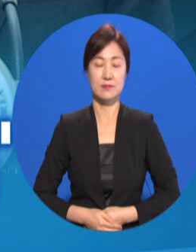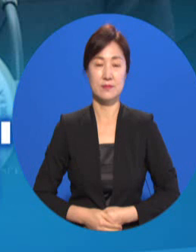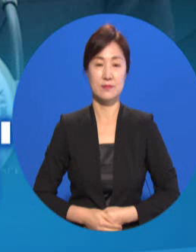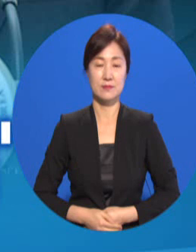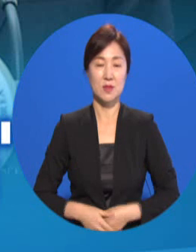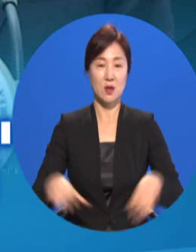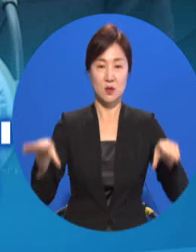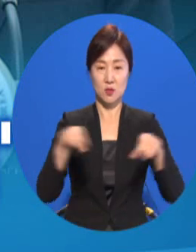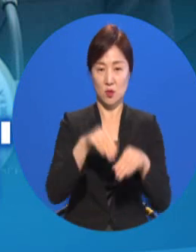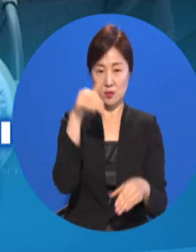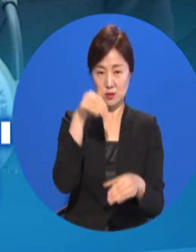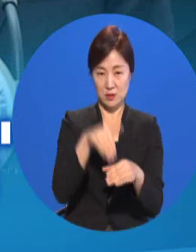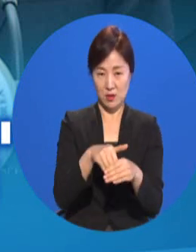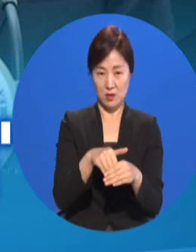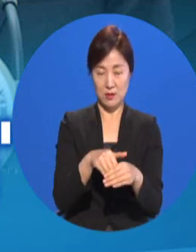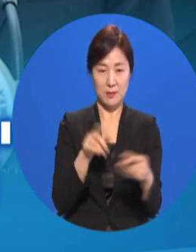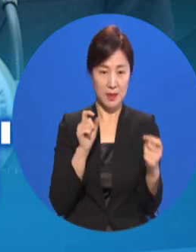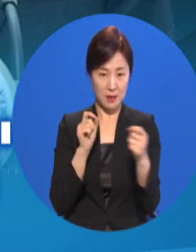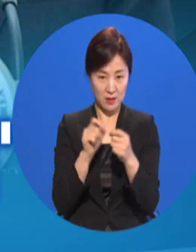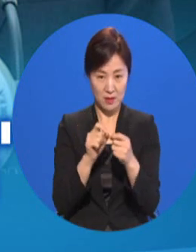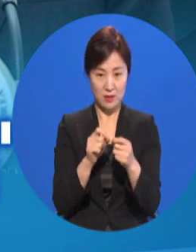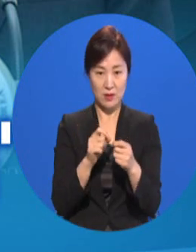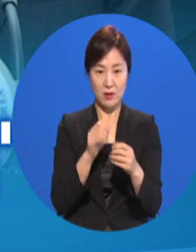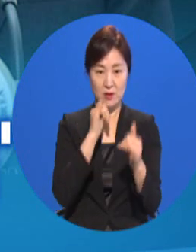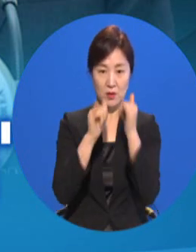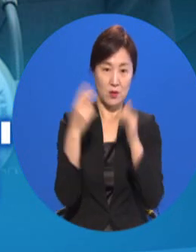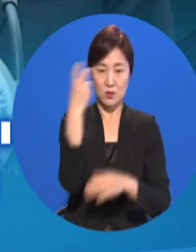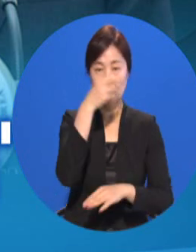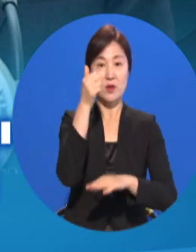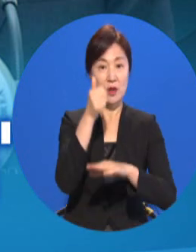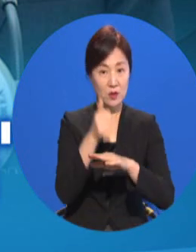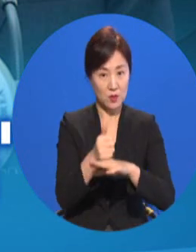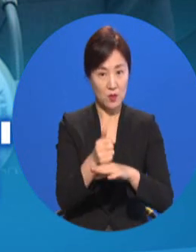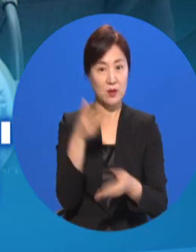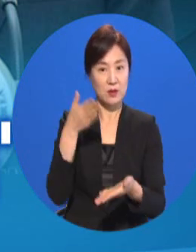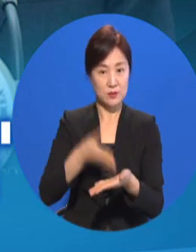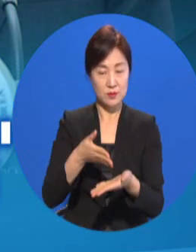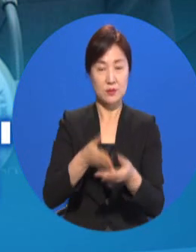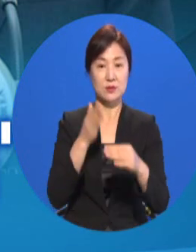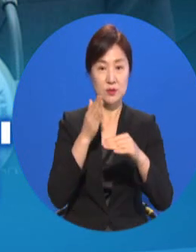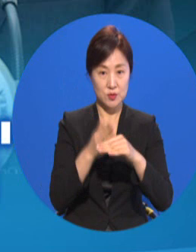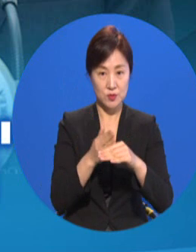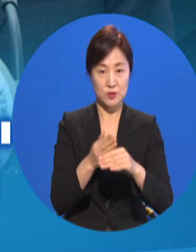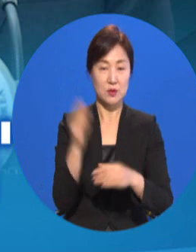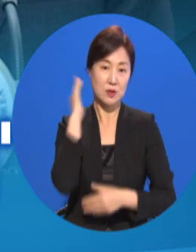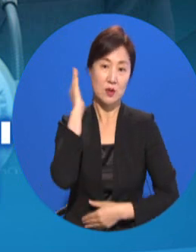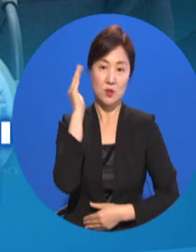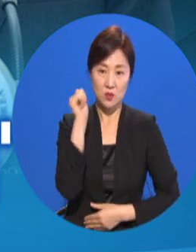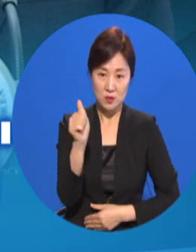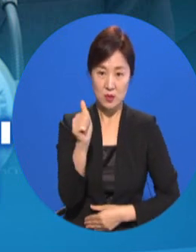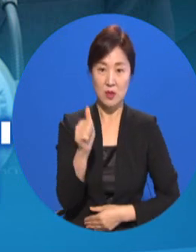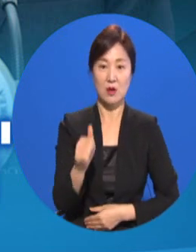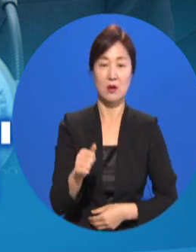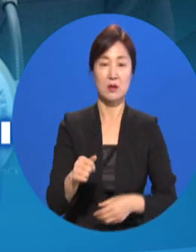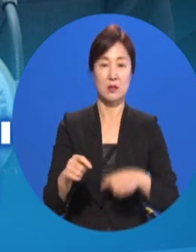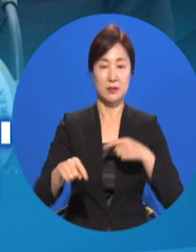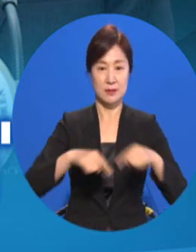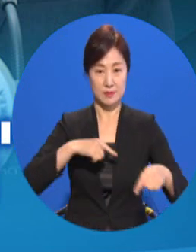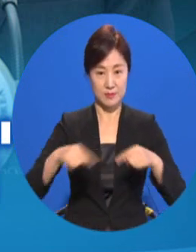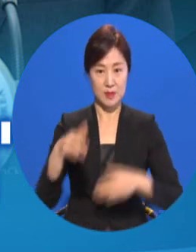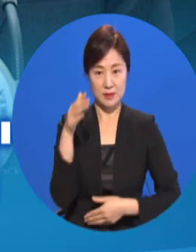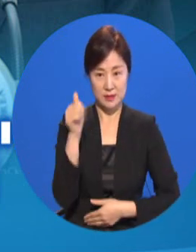4 총선을 앞두고 전해드리고 있는 여론조사 결과 오늘은 대통령 그리고 도지사의 직무 수행 평가 결과 등을 짚어봅니다